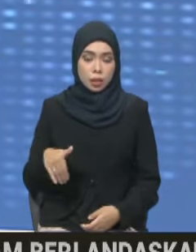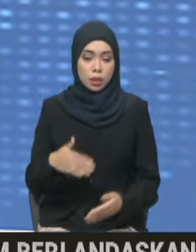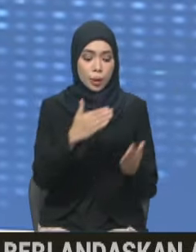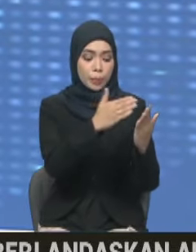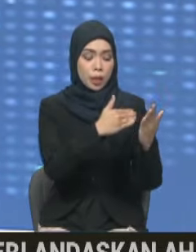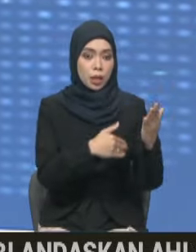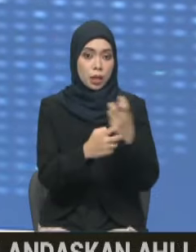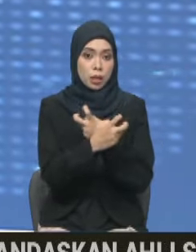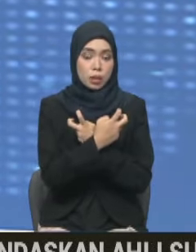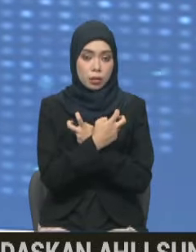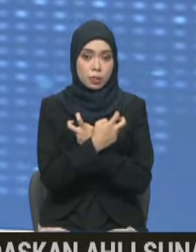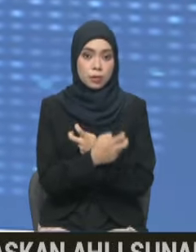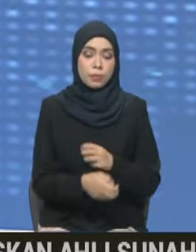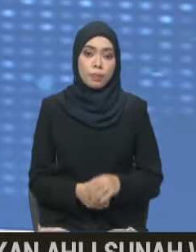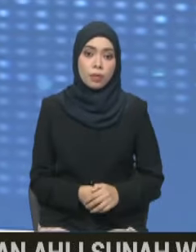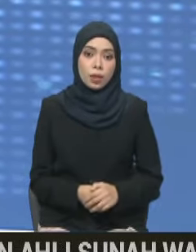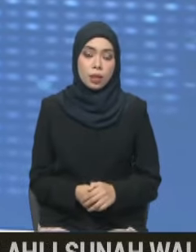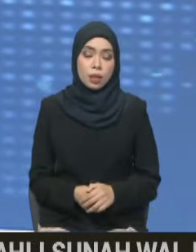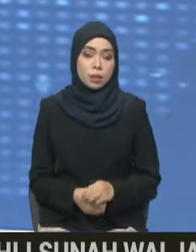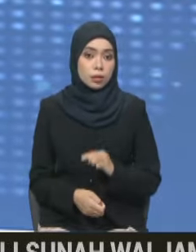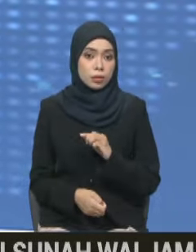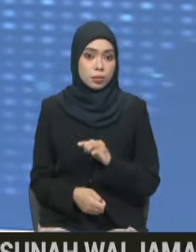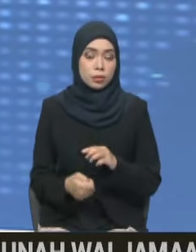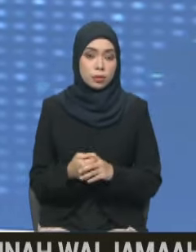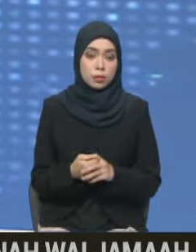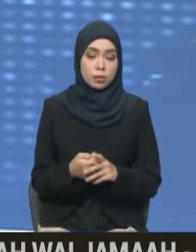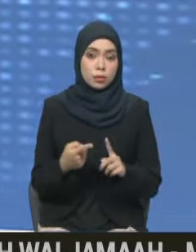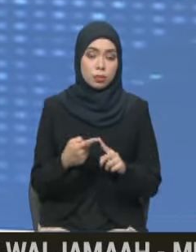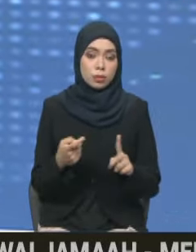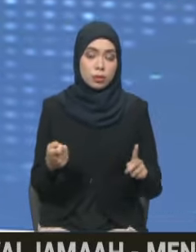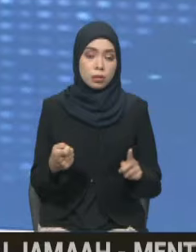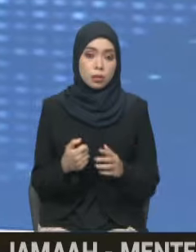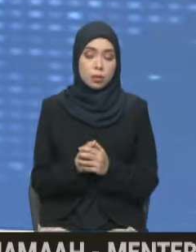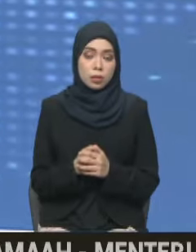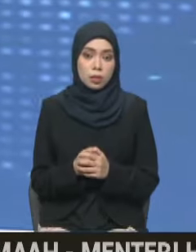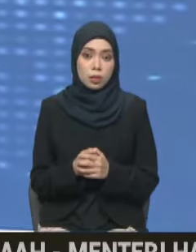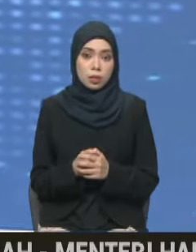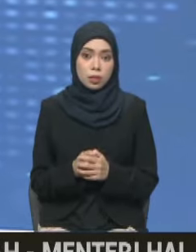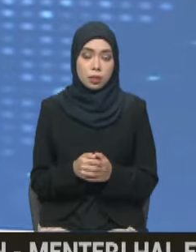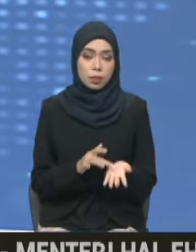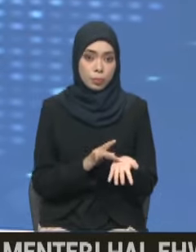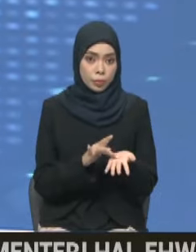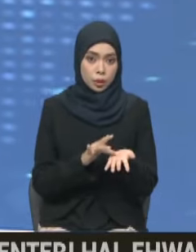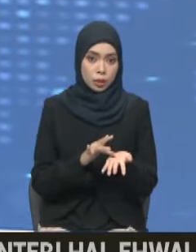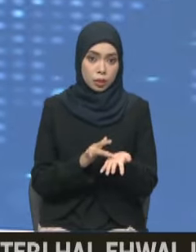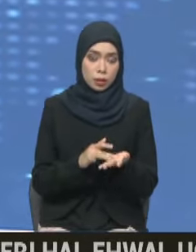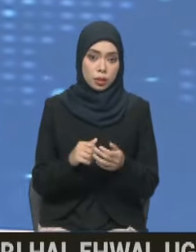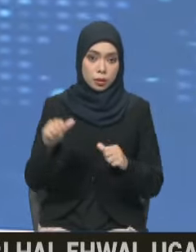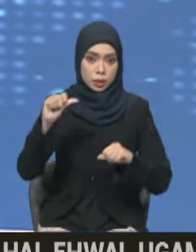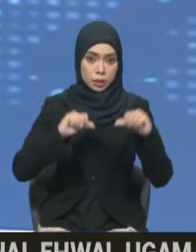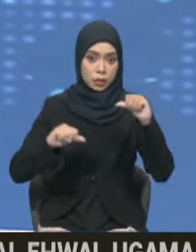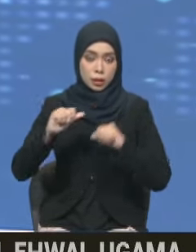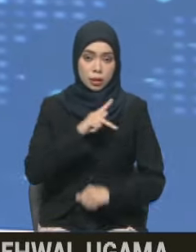Racun 1956. Dapatan tersebut hasil dari ujian makmal bahagian farmasi Jabatan Perkhidmatan Makmal